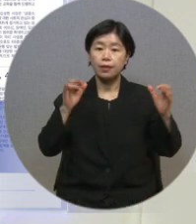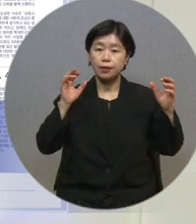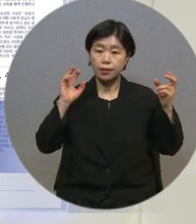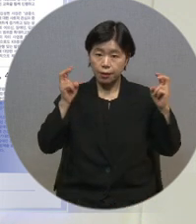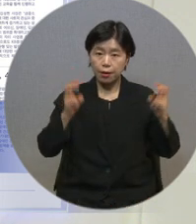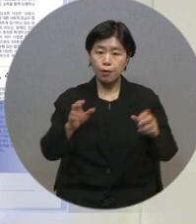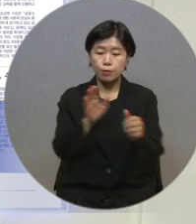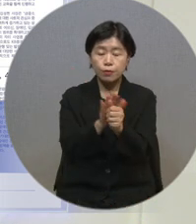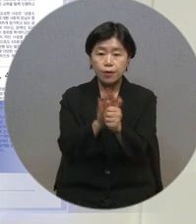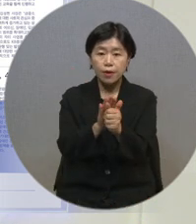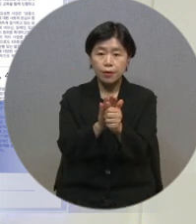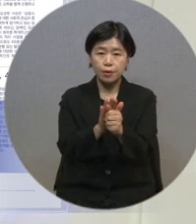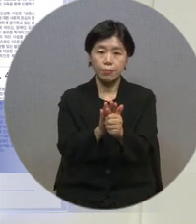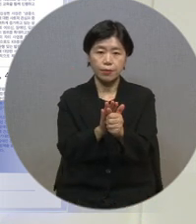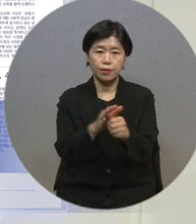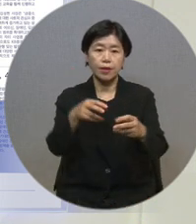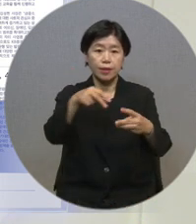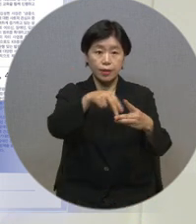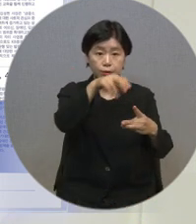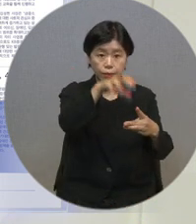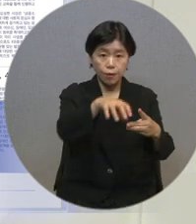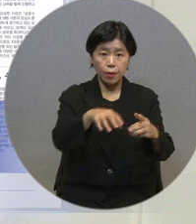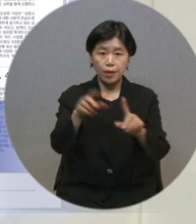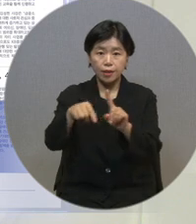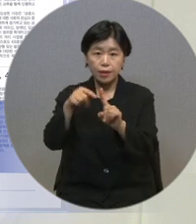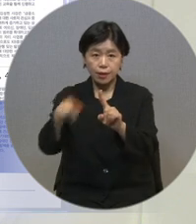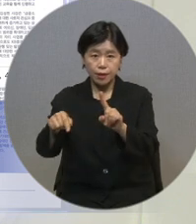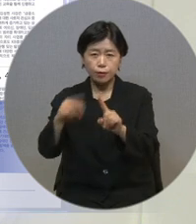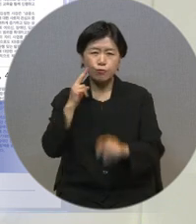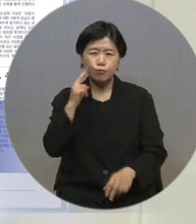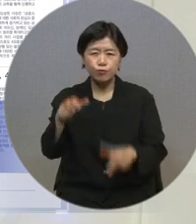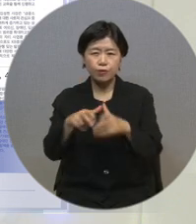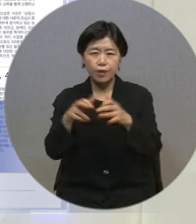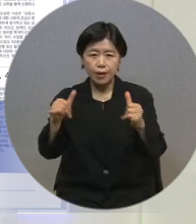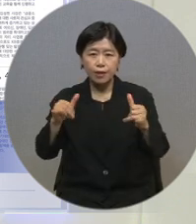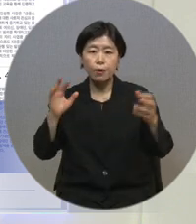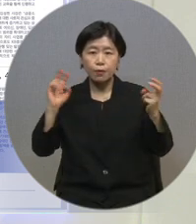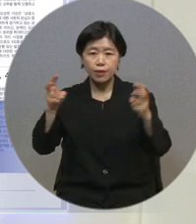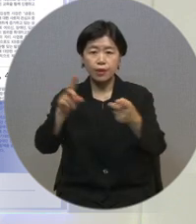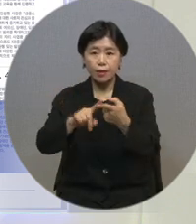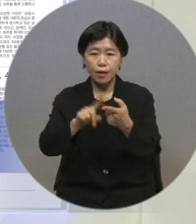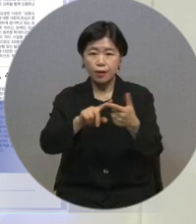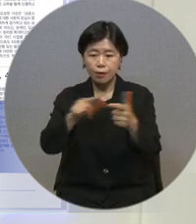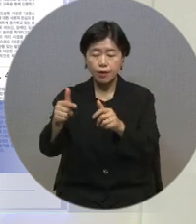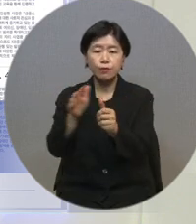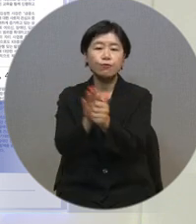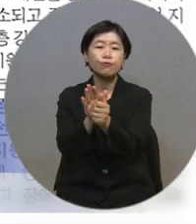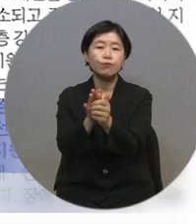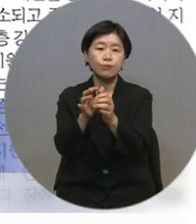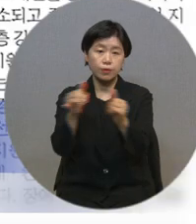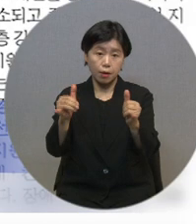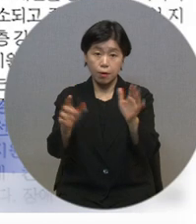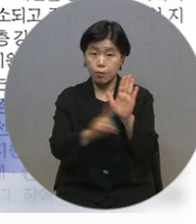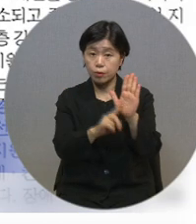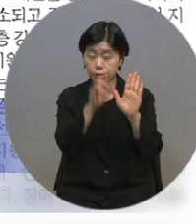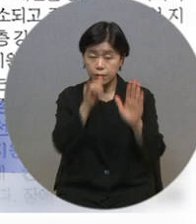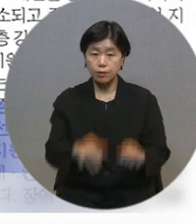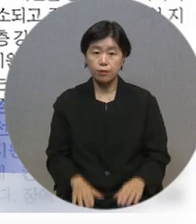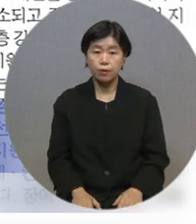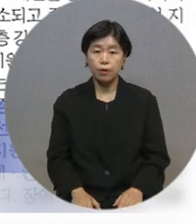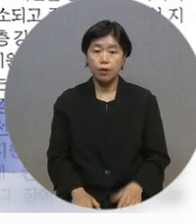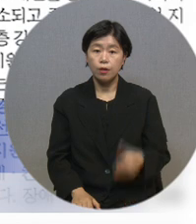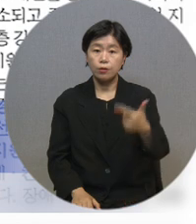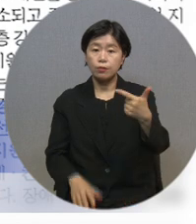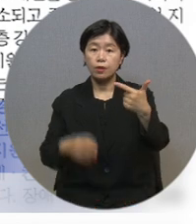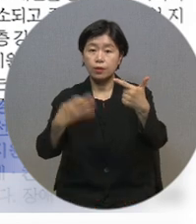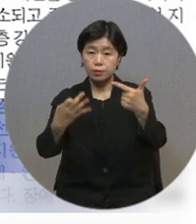종합지원 센터가 1인 중증 장행 기업에 대한 업무 지원인 지원 대상을 모집합니다 센터는 6월